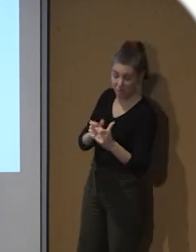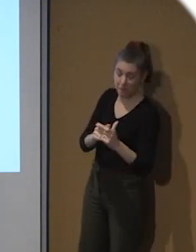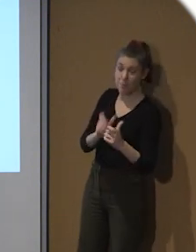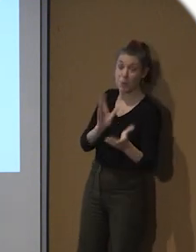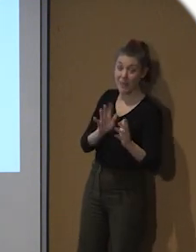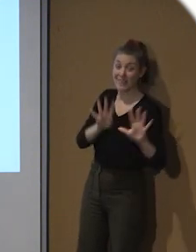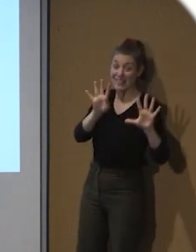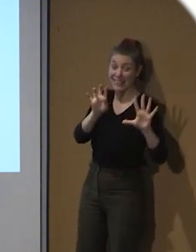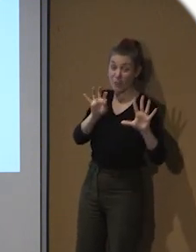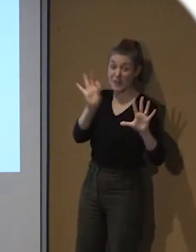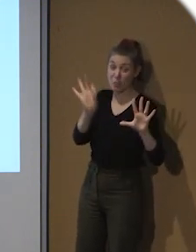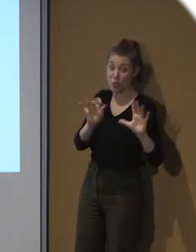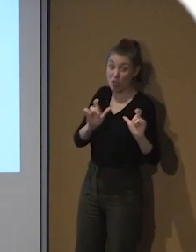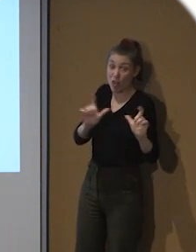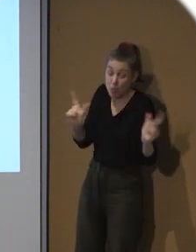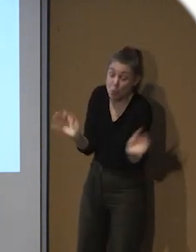anomalie.